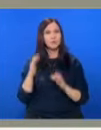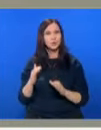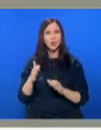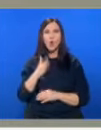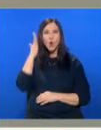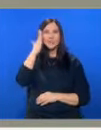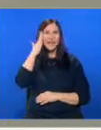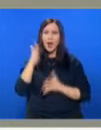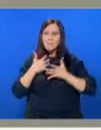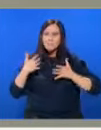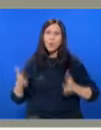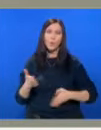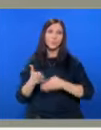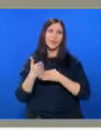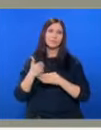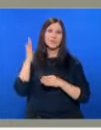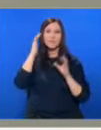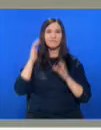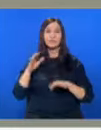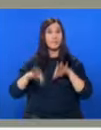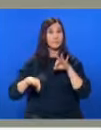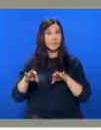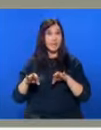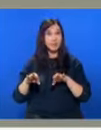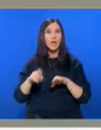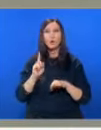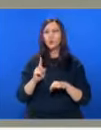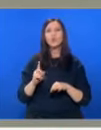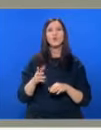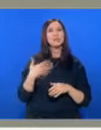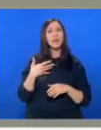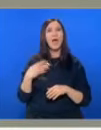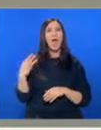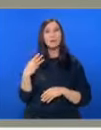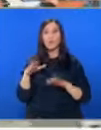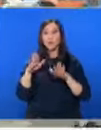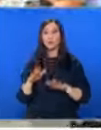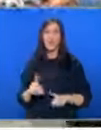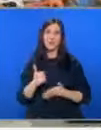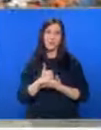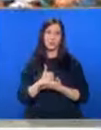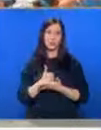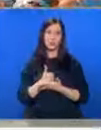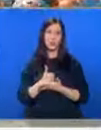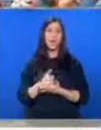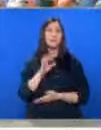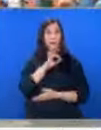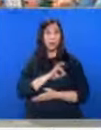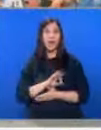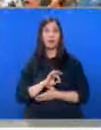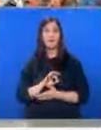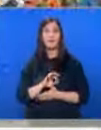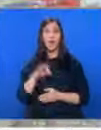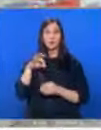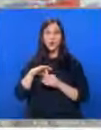от страна на много проправителствени избиратели, които иначе искат Ердоган да остане на поста. На резултатите от вота